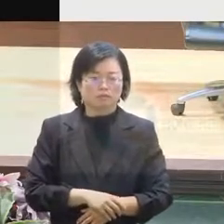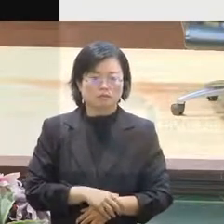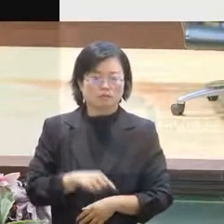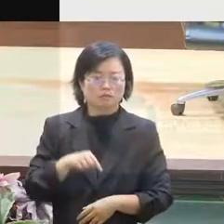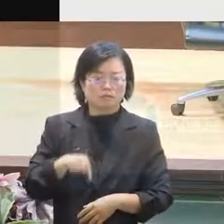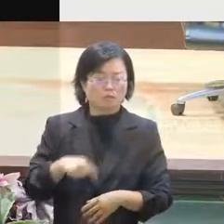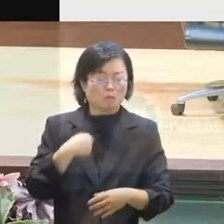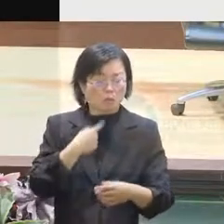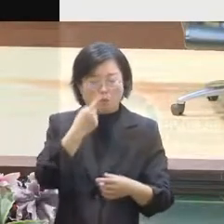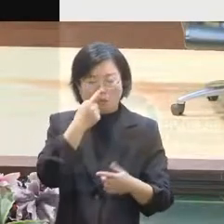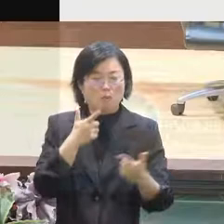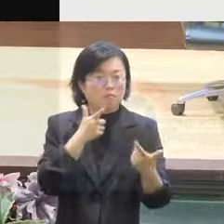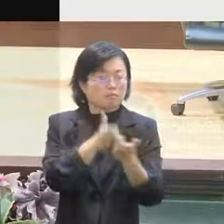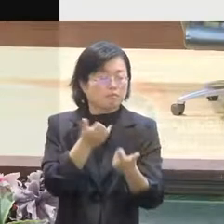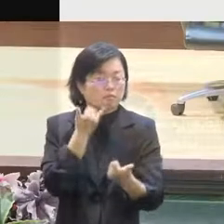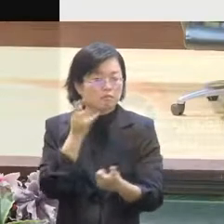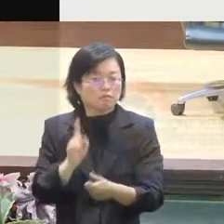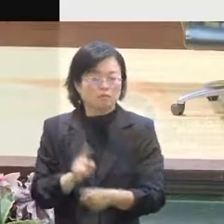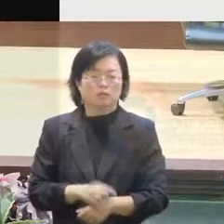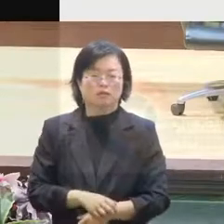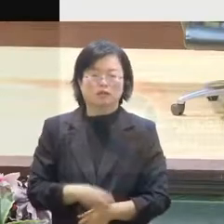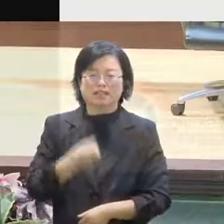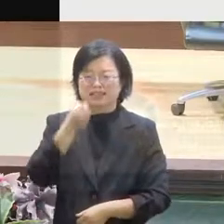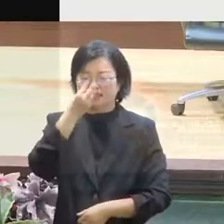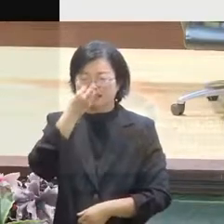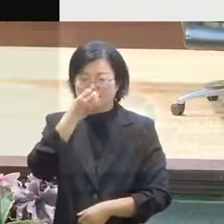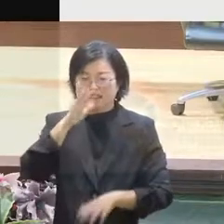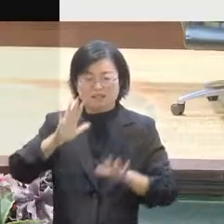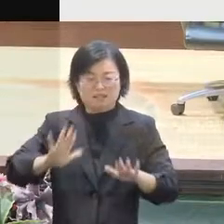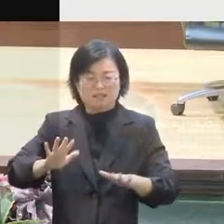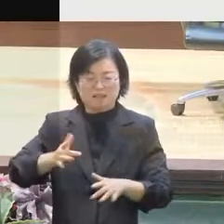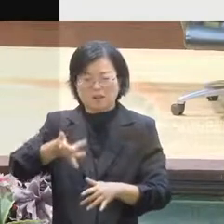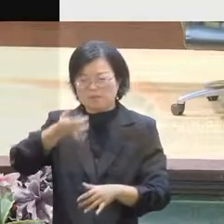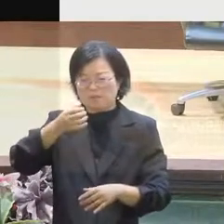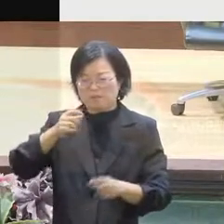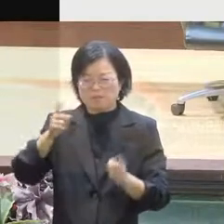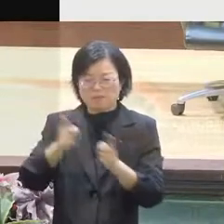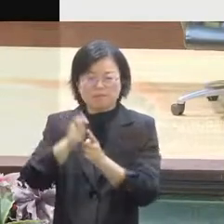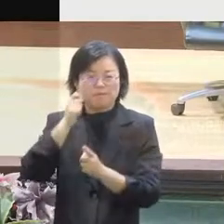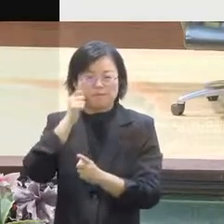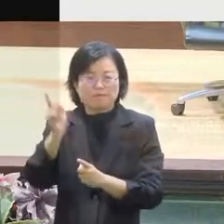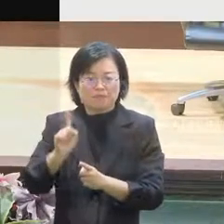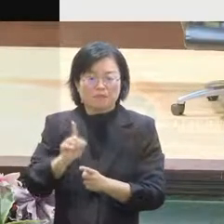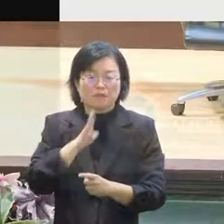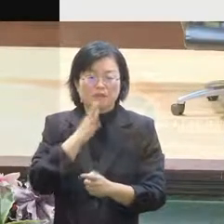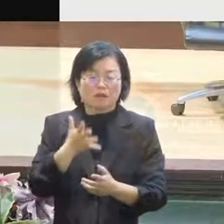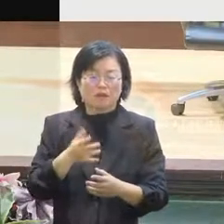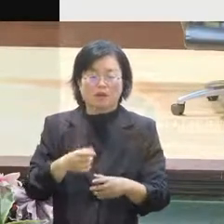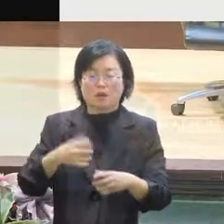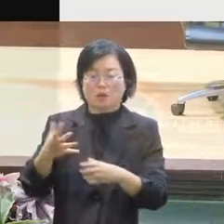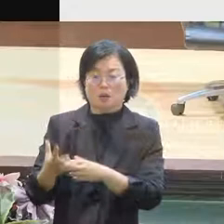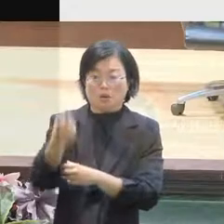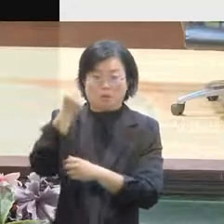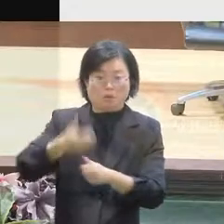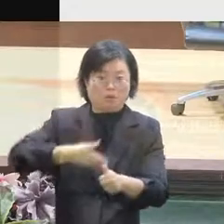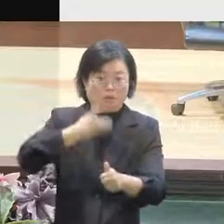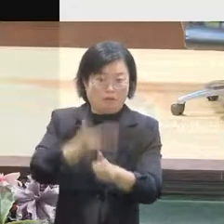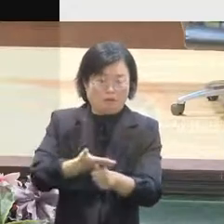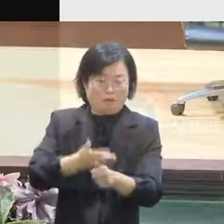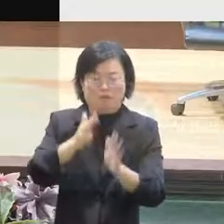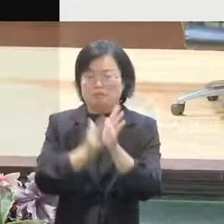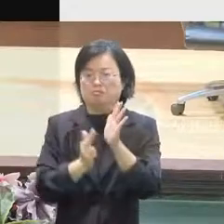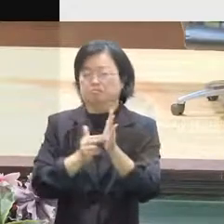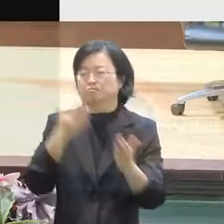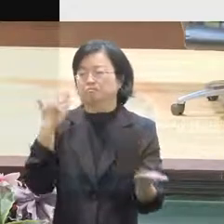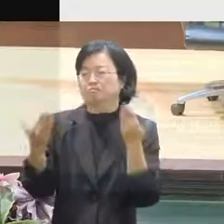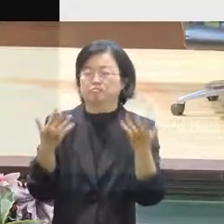用的。那香港最大的问题就是没有一个很清晰的开放授权的一个标志来告诉公众你是可以